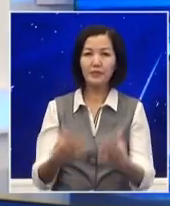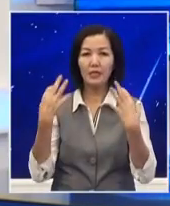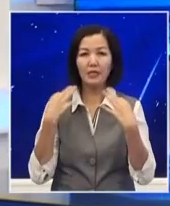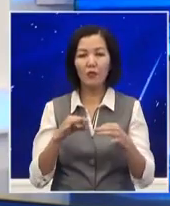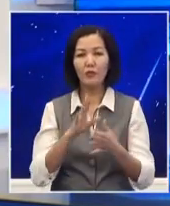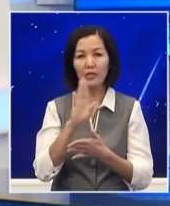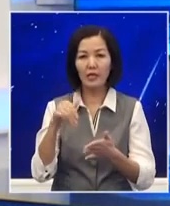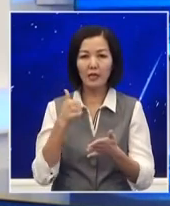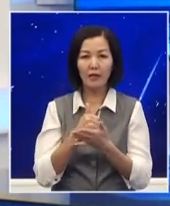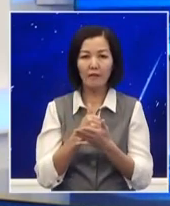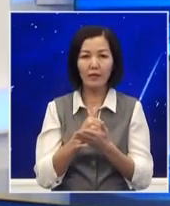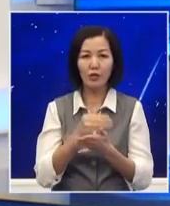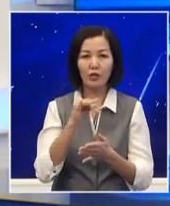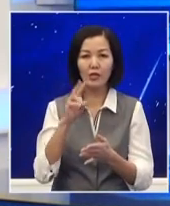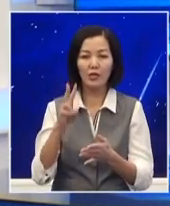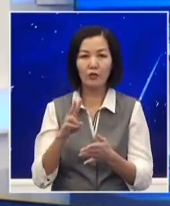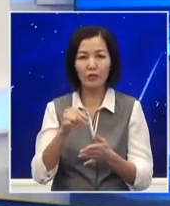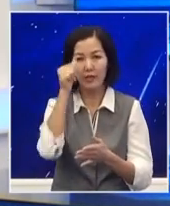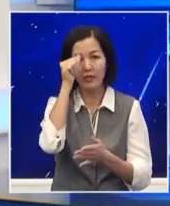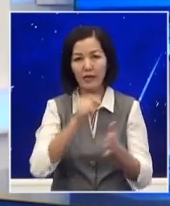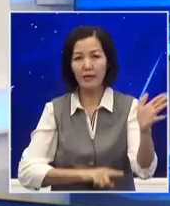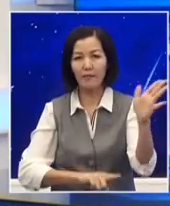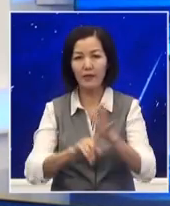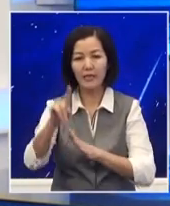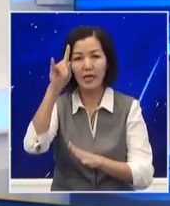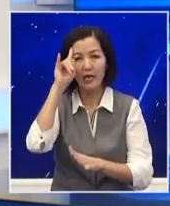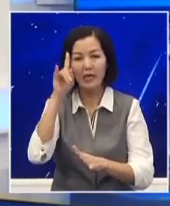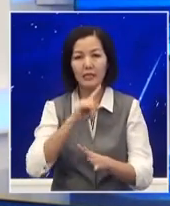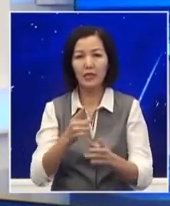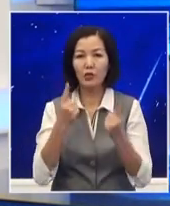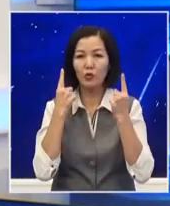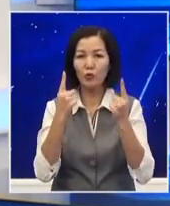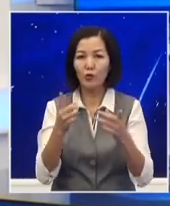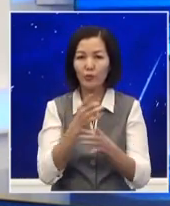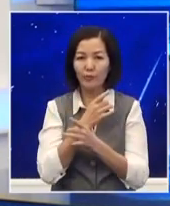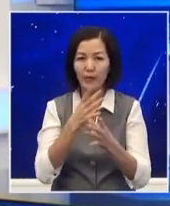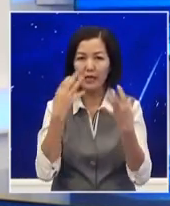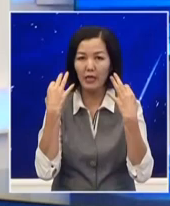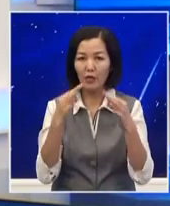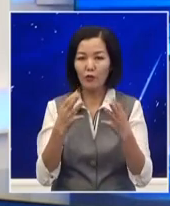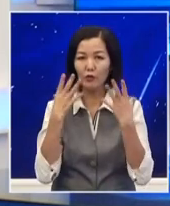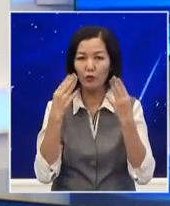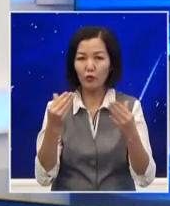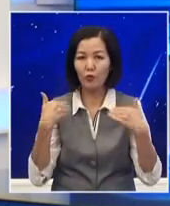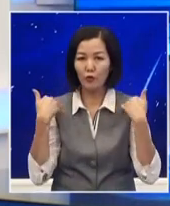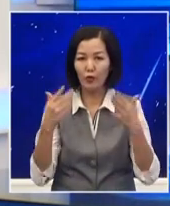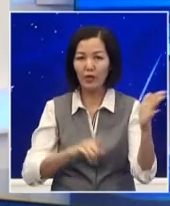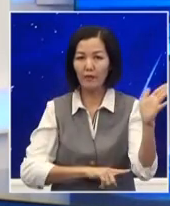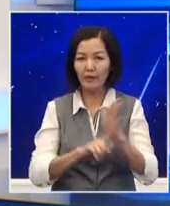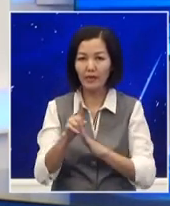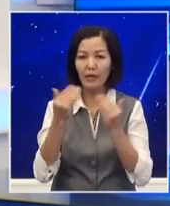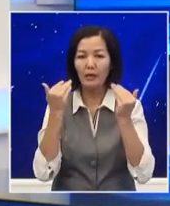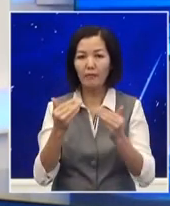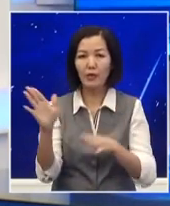Тәуелсіздік ел баға желтоқсан айы кіре, Қазақ елі ең қастерлі мереке тәуелсіздік күнін ұлықтай бастайды. Биыл көк туымызды